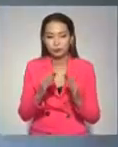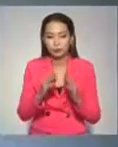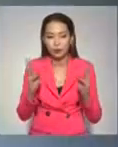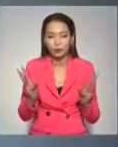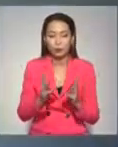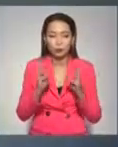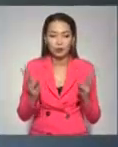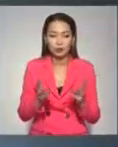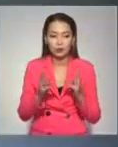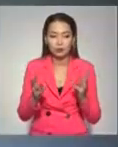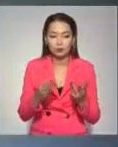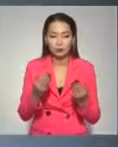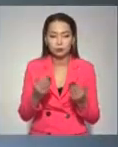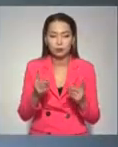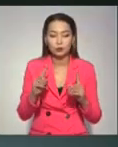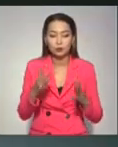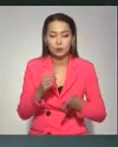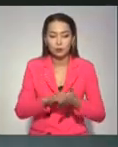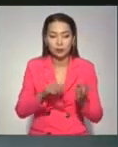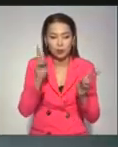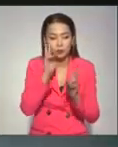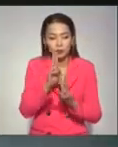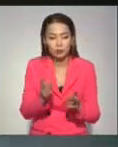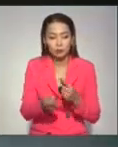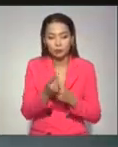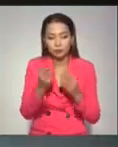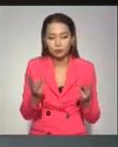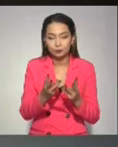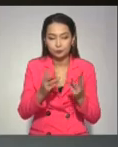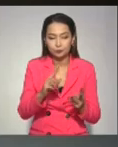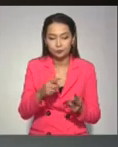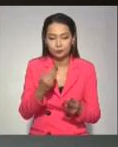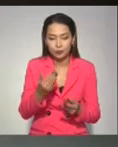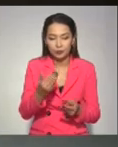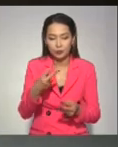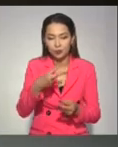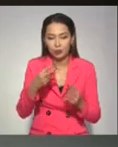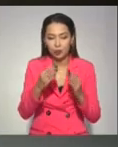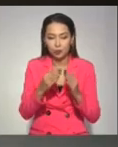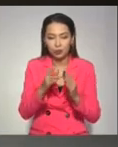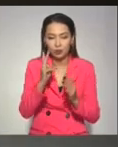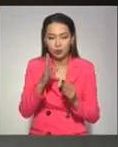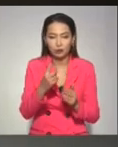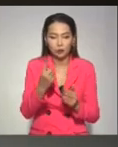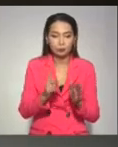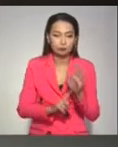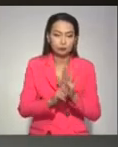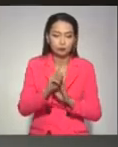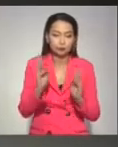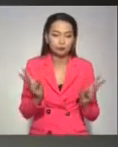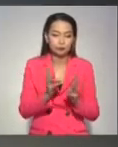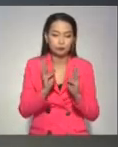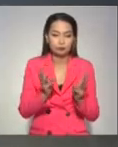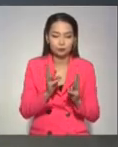жатыр. Неден кеткенін білмейміз. Өрт түскі сағат 1-дің шамасында 2 қабатты тұрғын үйдегі пәтерлердің бірінен басталған. Қызыл